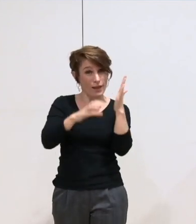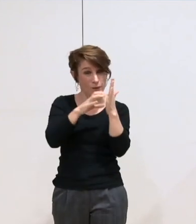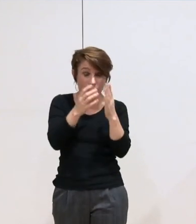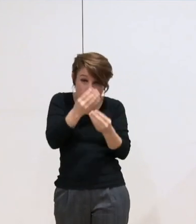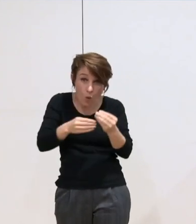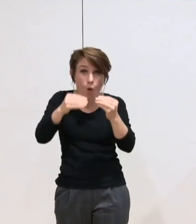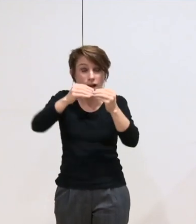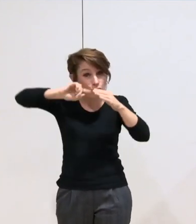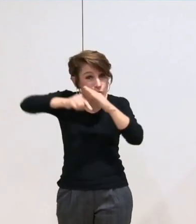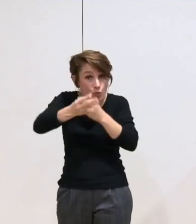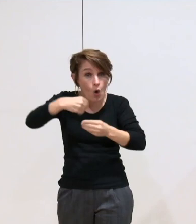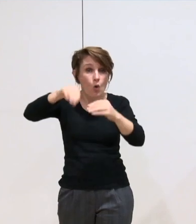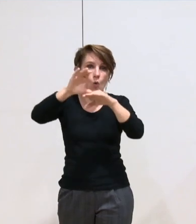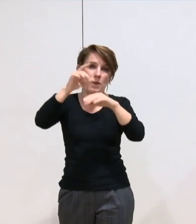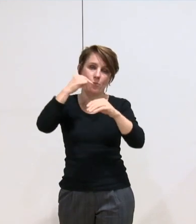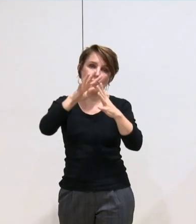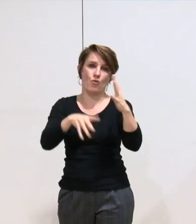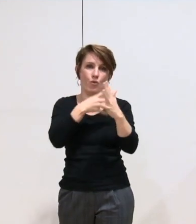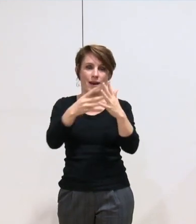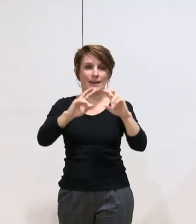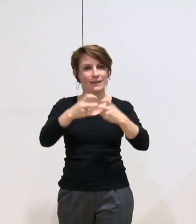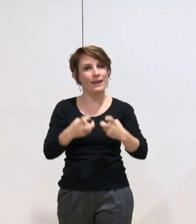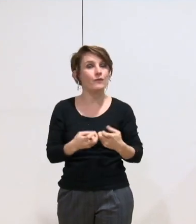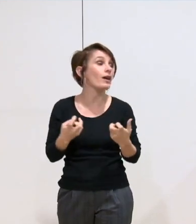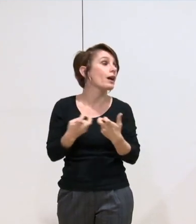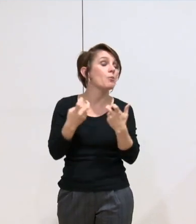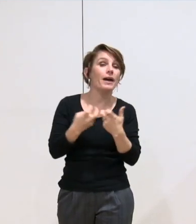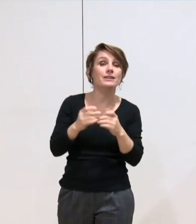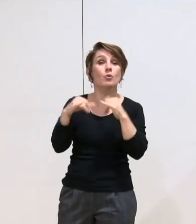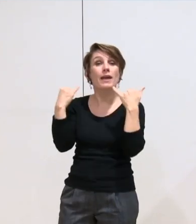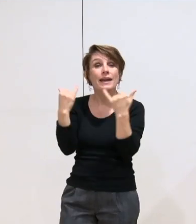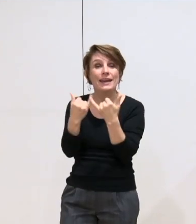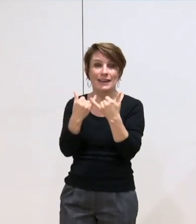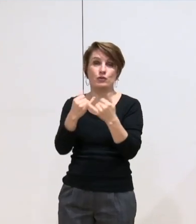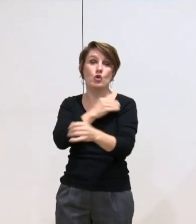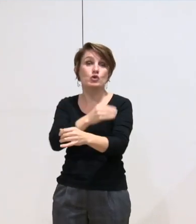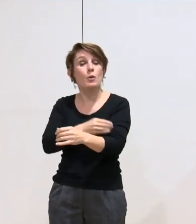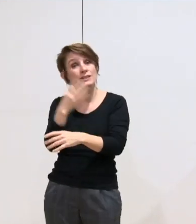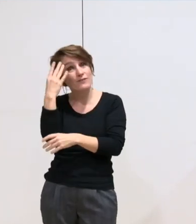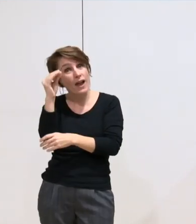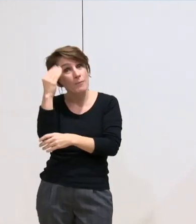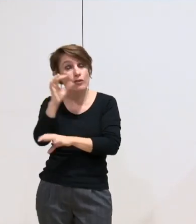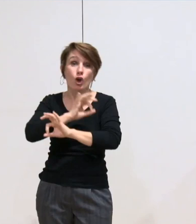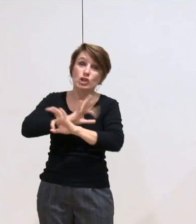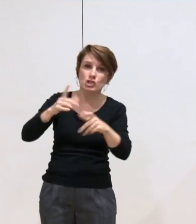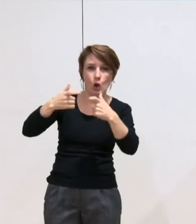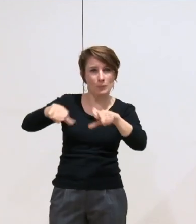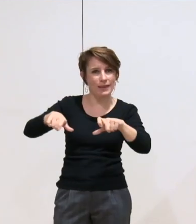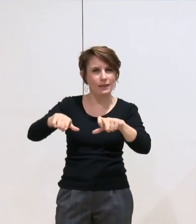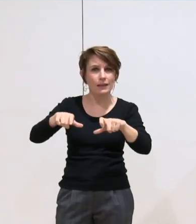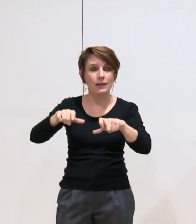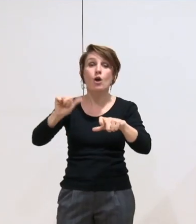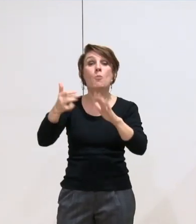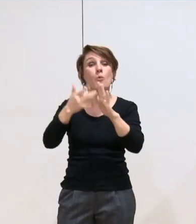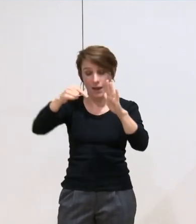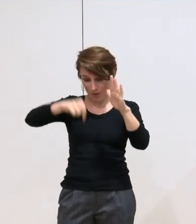partie de la délibération, avec justement les réunions sportives amateurs sans billetterie, c'est le bas de la première page, à